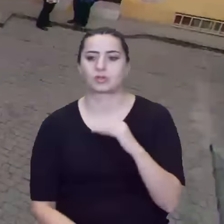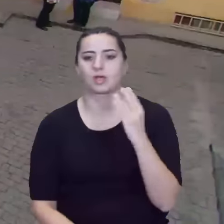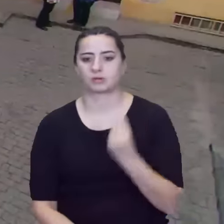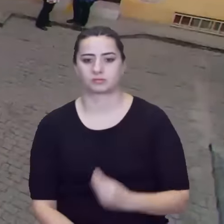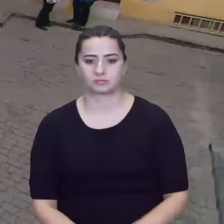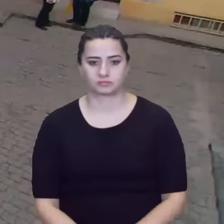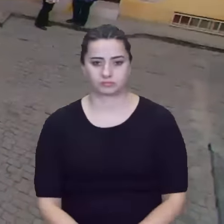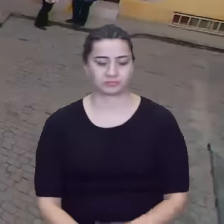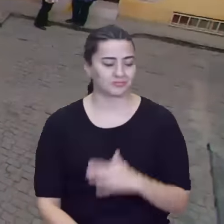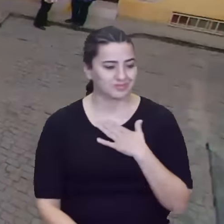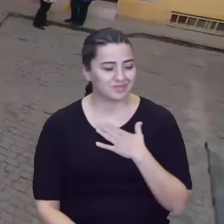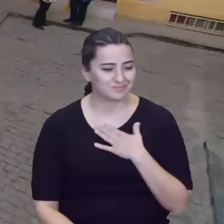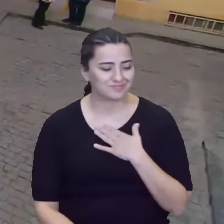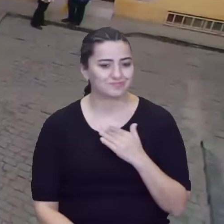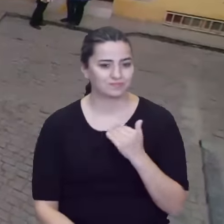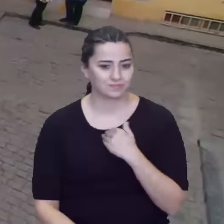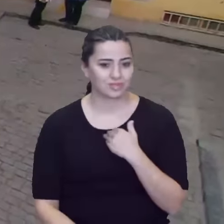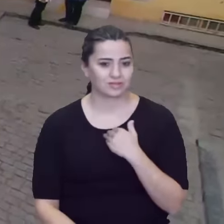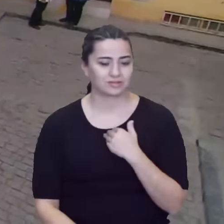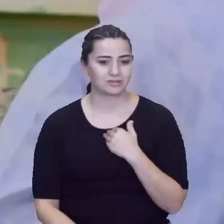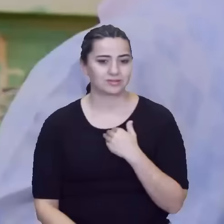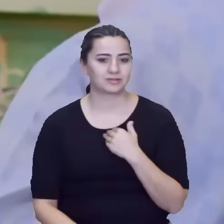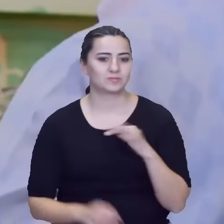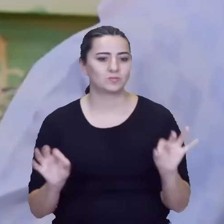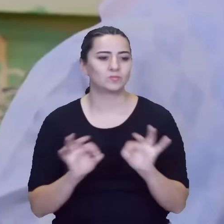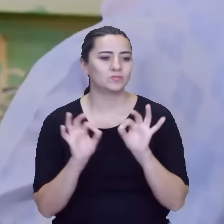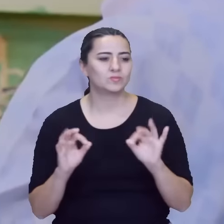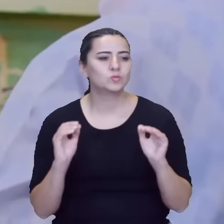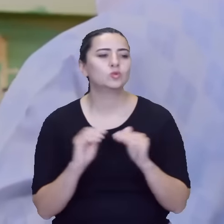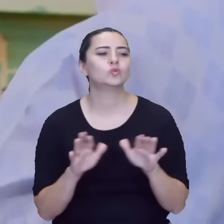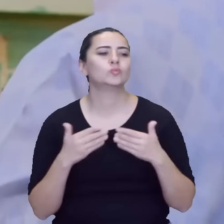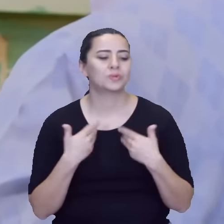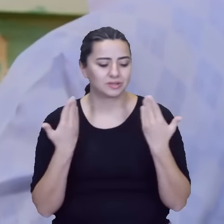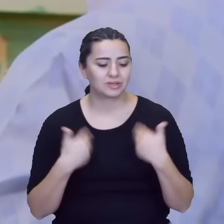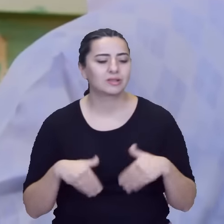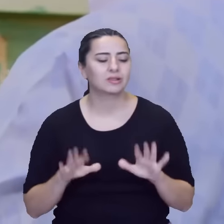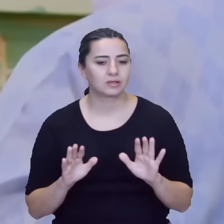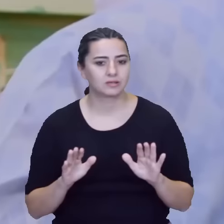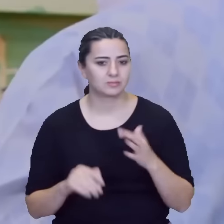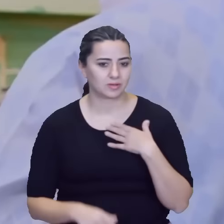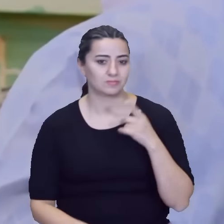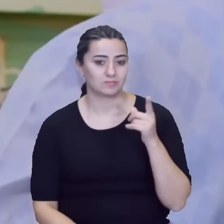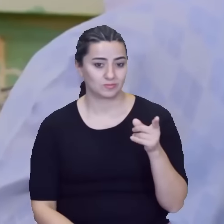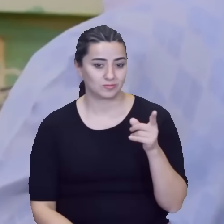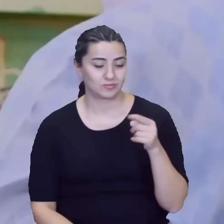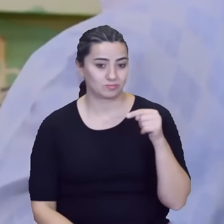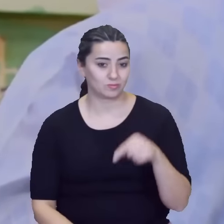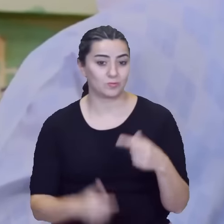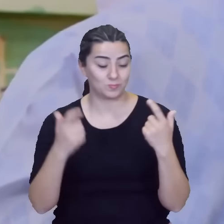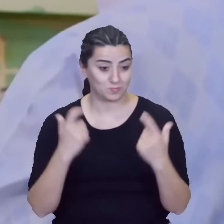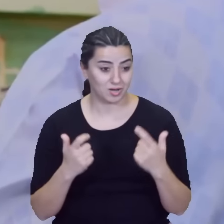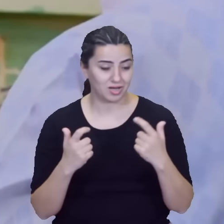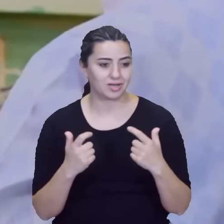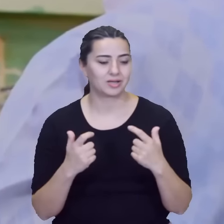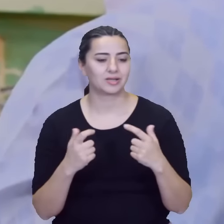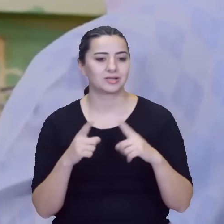Nurten balkona çıktılar. Canımın için. Şimdi ben klasik bir insan değilim. Hem ben bununla bu mahallede